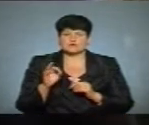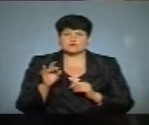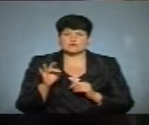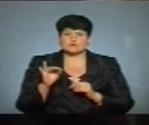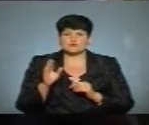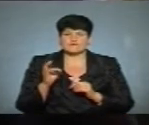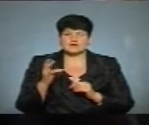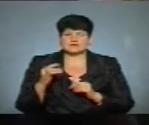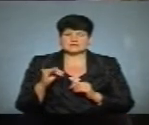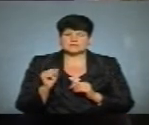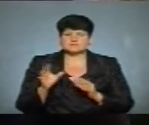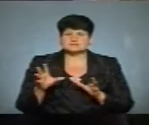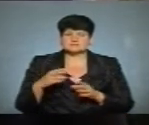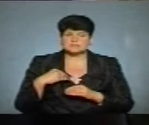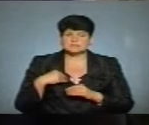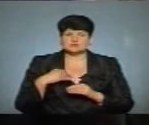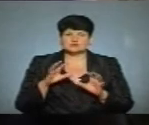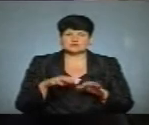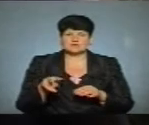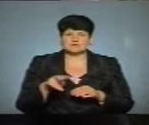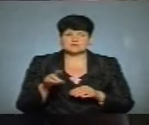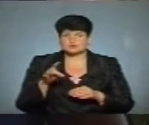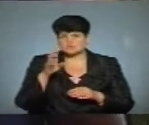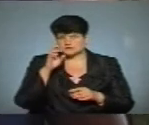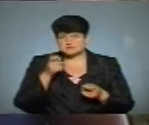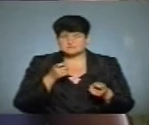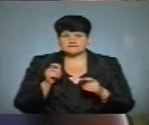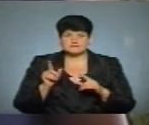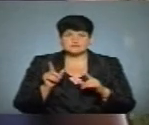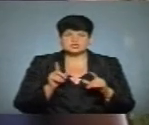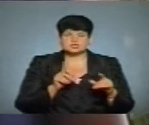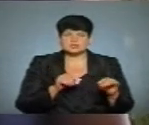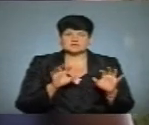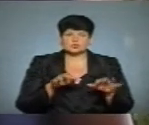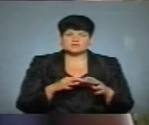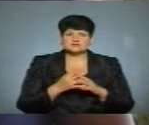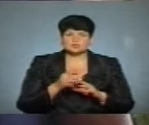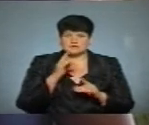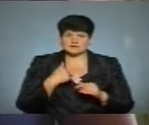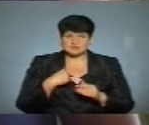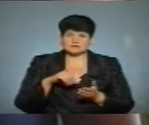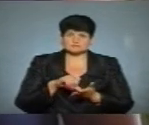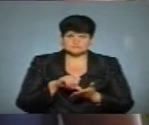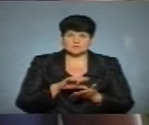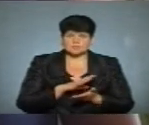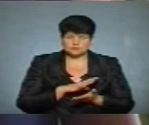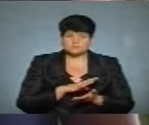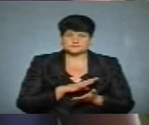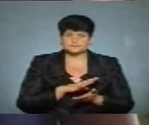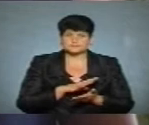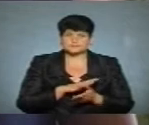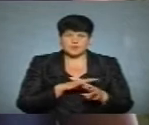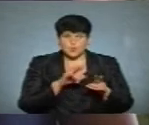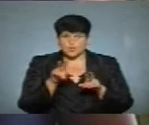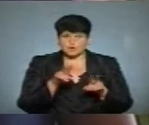виїжджали спільно з Лановецького районної державної адміністрації, головою адміністрації, голова сільської ради. Я була присутня,